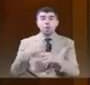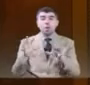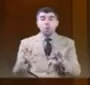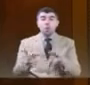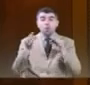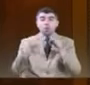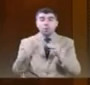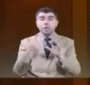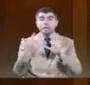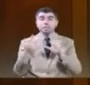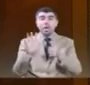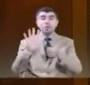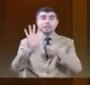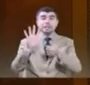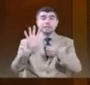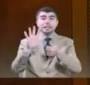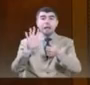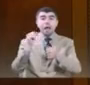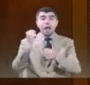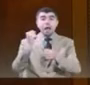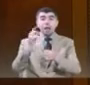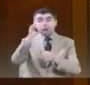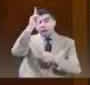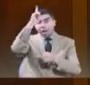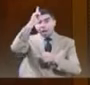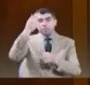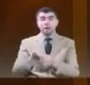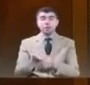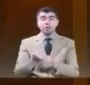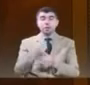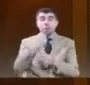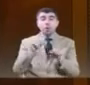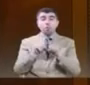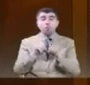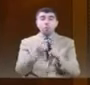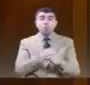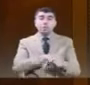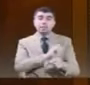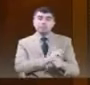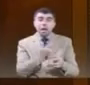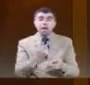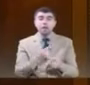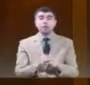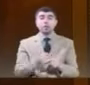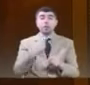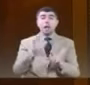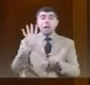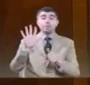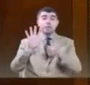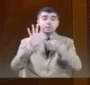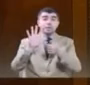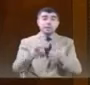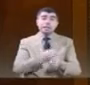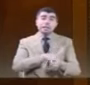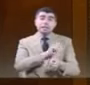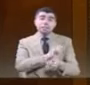سن التقاعد 67 سنة بألمانيا، و66 سنة بالبرتغال وإيطاليا وإيرلندا، و65 سنة